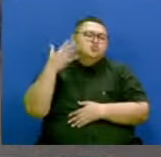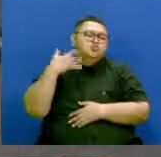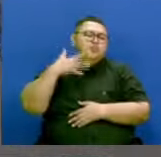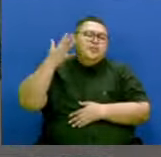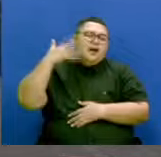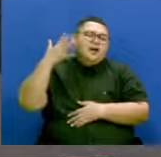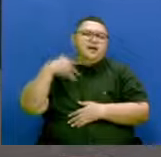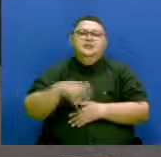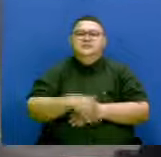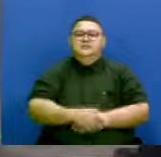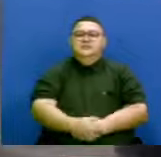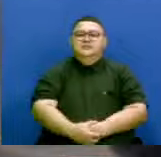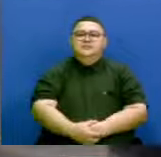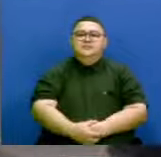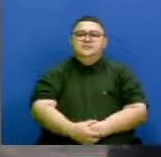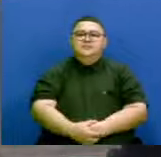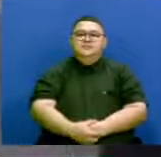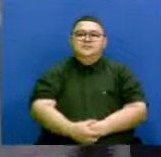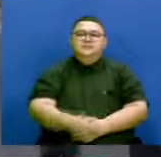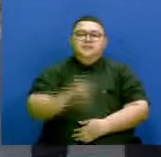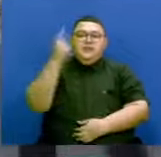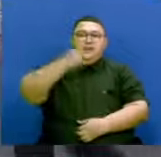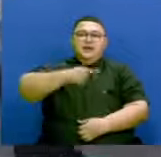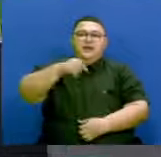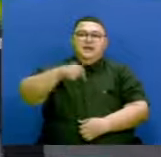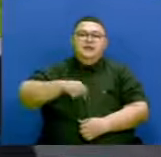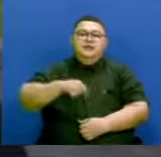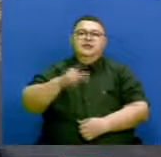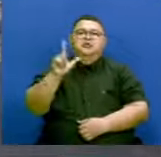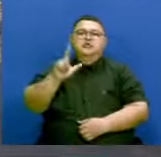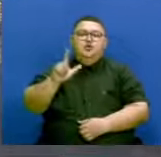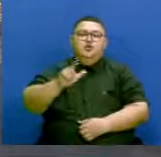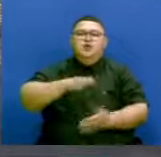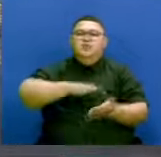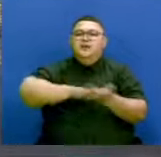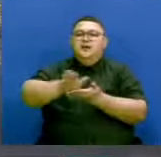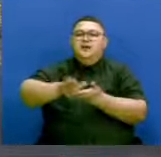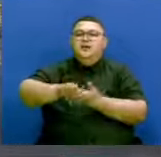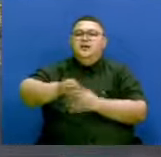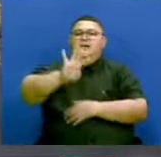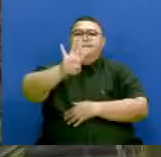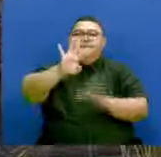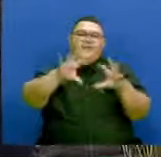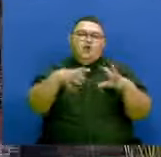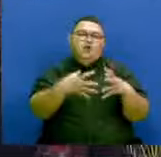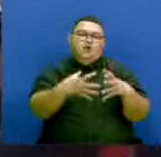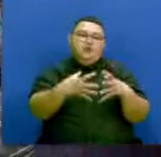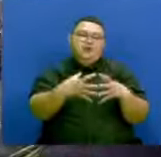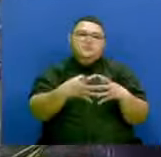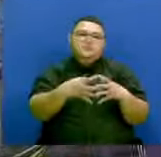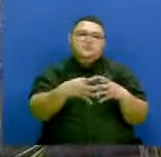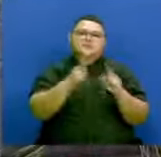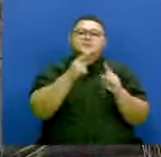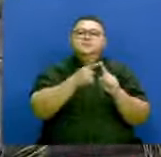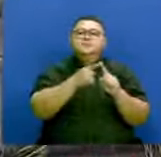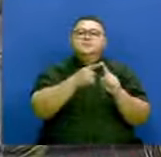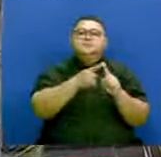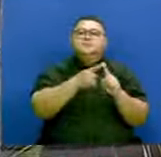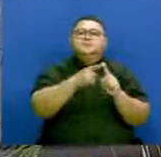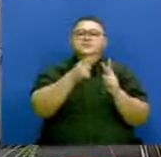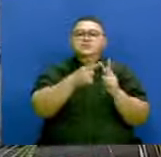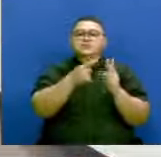panas. Pada hari ini, Embarkasi Solo memberangkatkan 4 kloter, mulai kloter 1